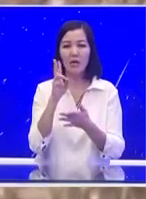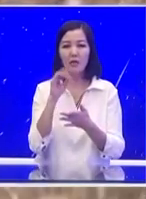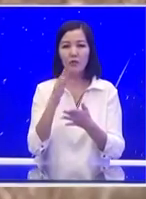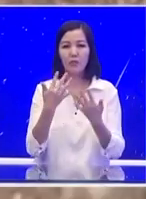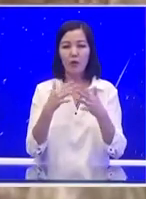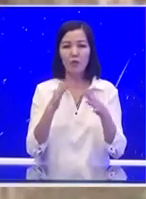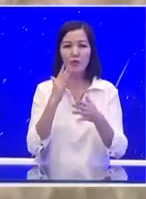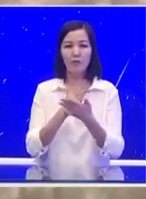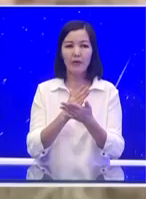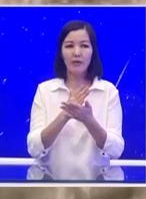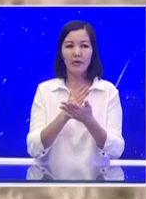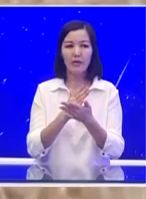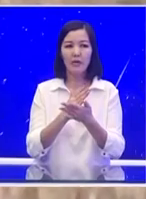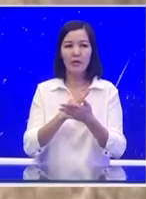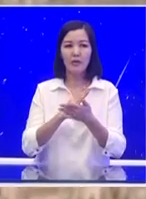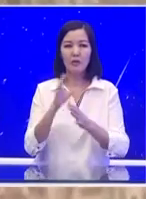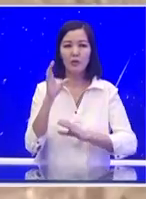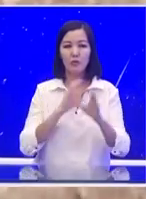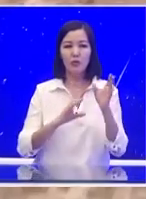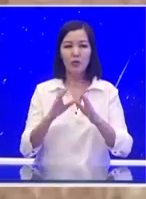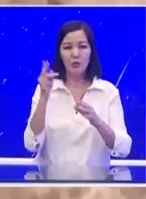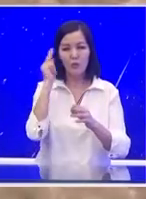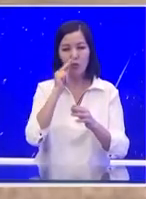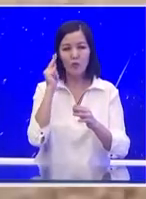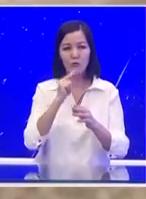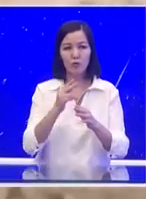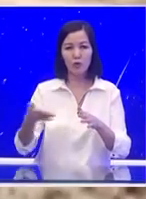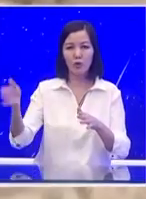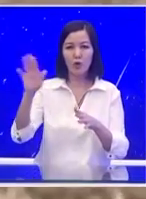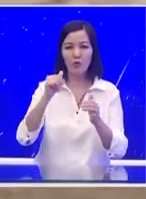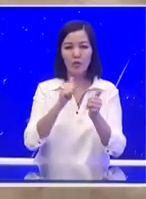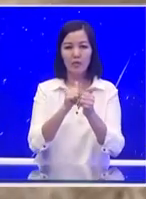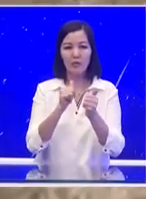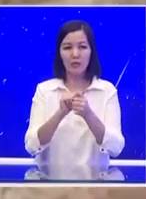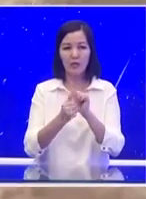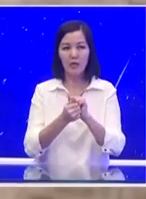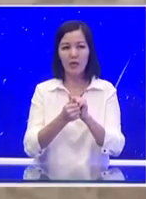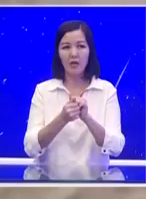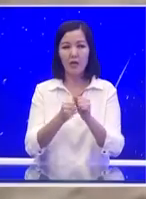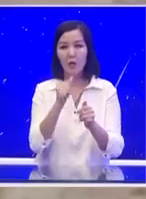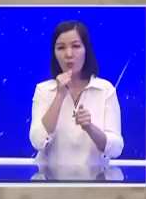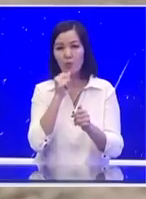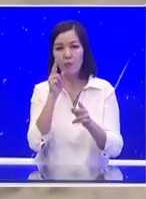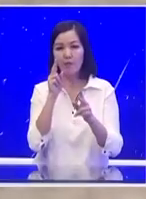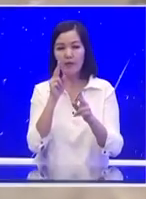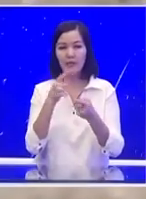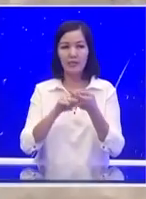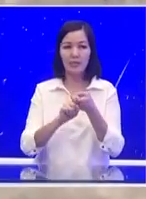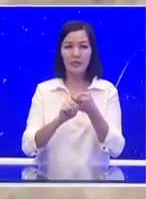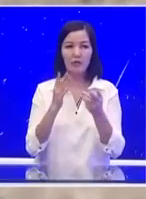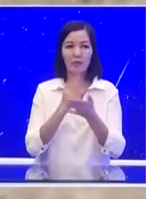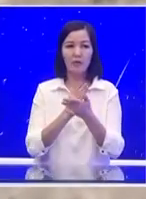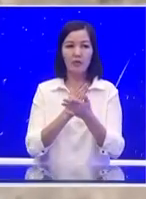көріп тұрғандай, бір топ студент онлайн оқу үшін тау тасқа шығып, әртүрлі әдісін көріп жатыр. Қолдарында